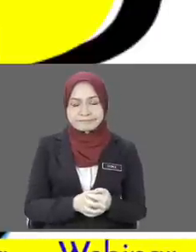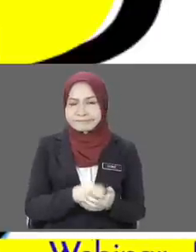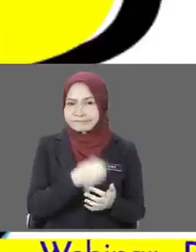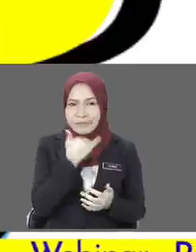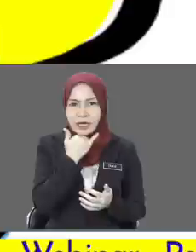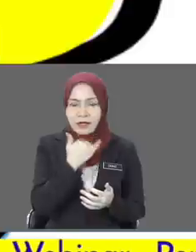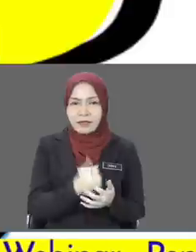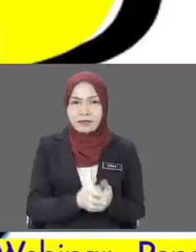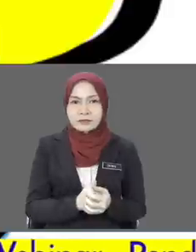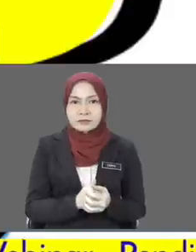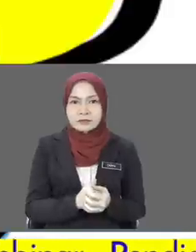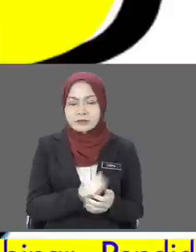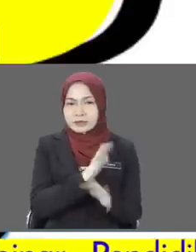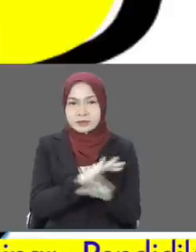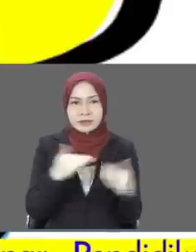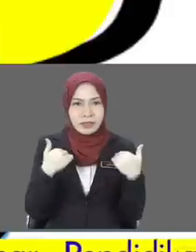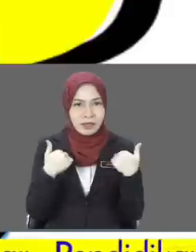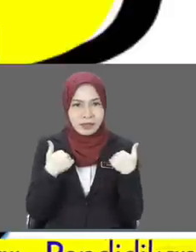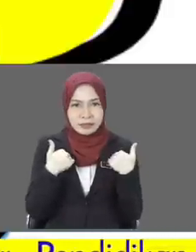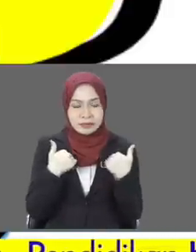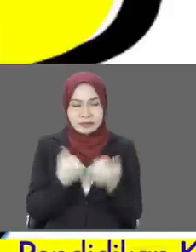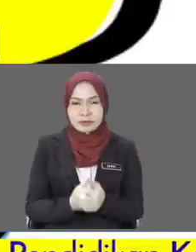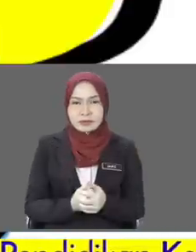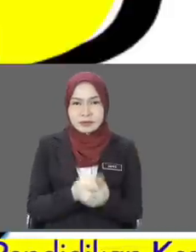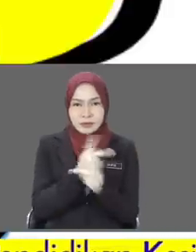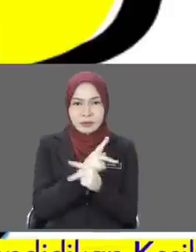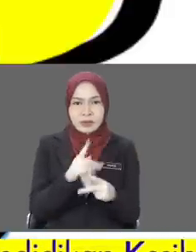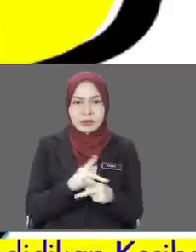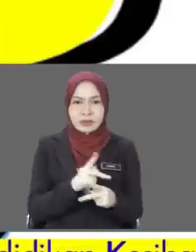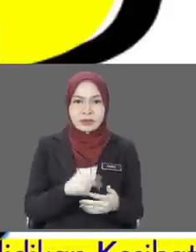dan juga kurang kawalan diri